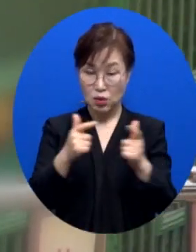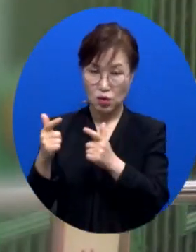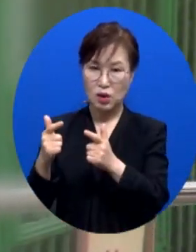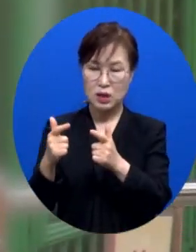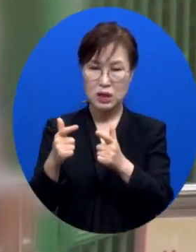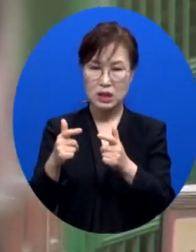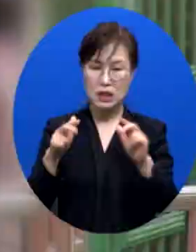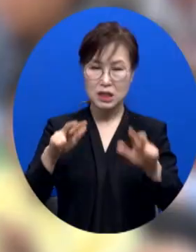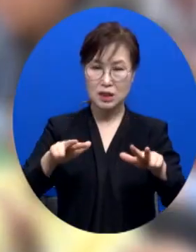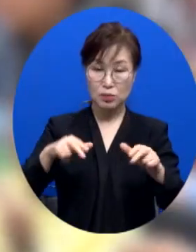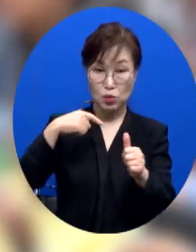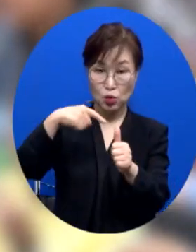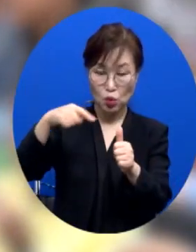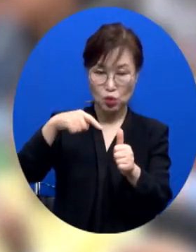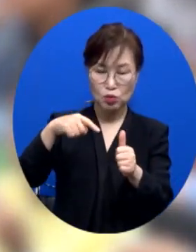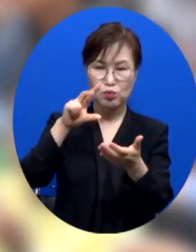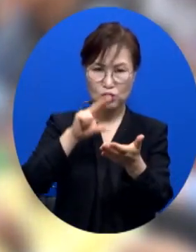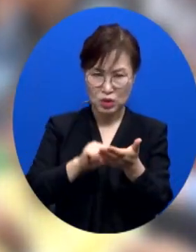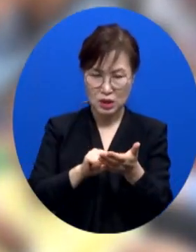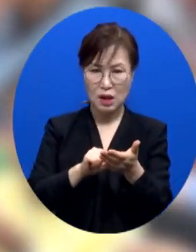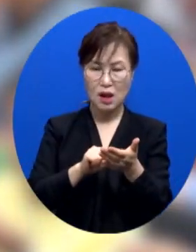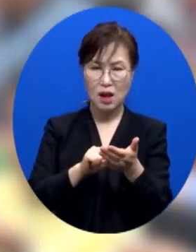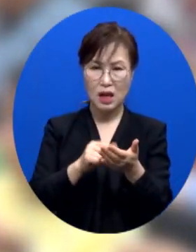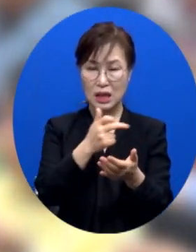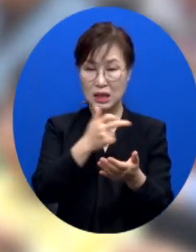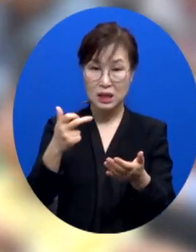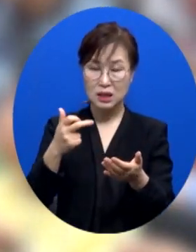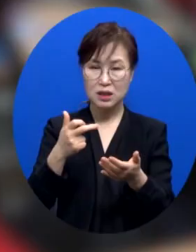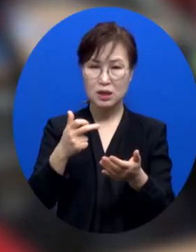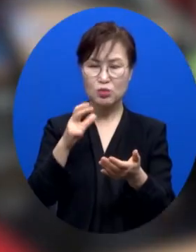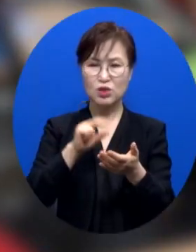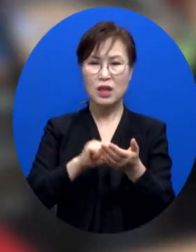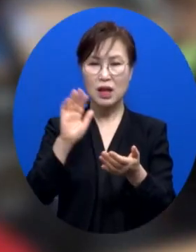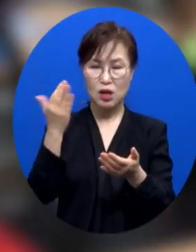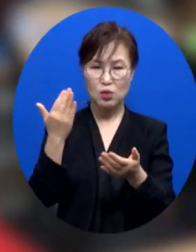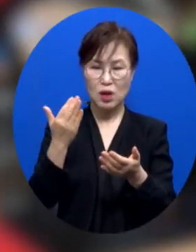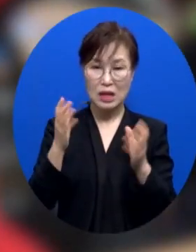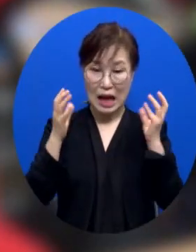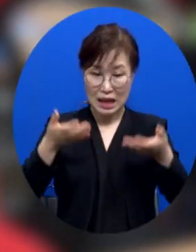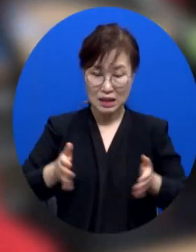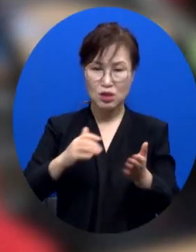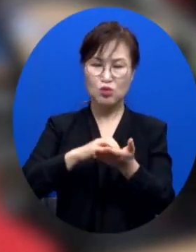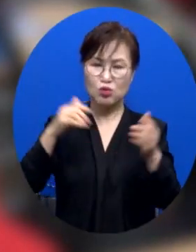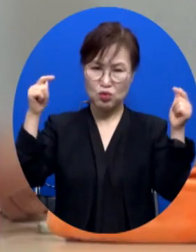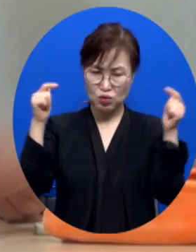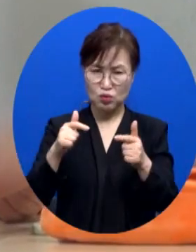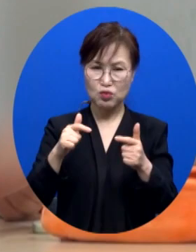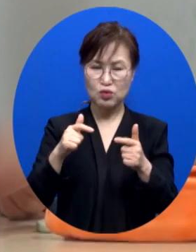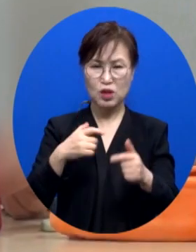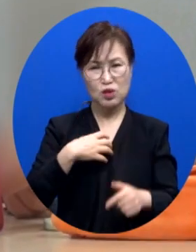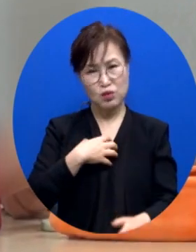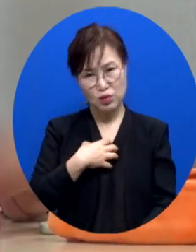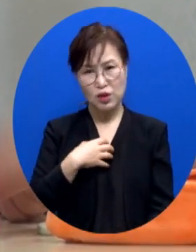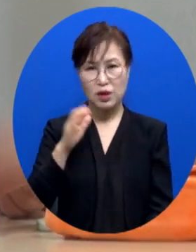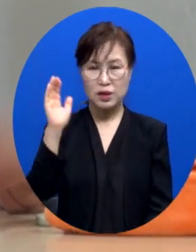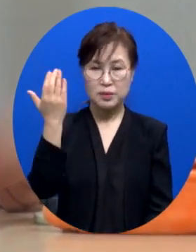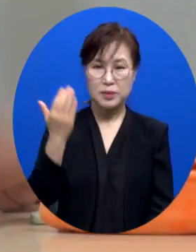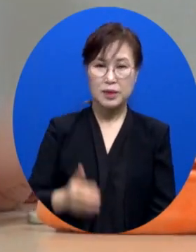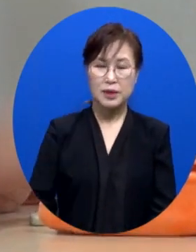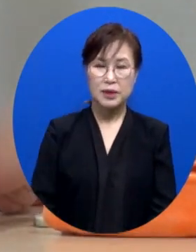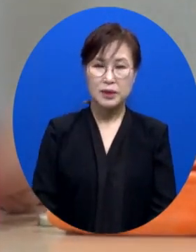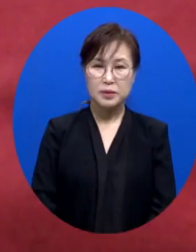현행 교육제도의 틀을 기초부터 흔드는 저출산의 쓰나미가 밀려오고 있습니다. CTS